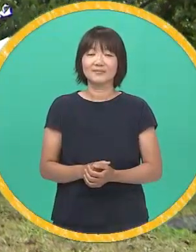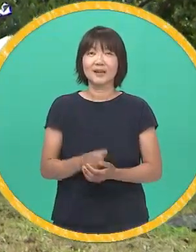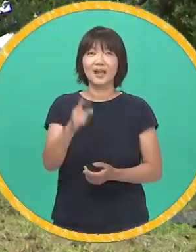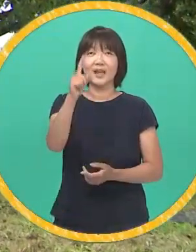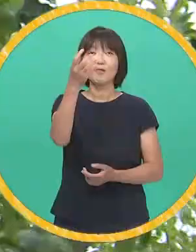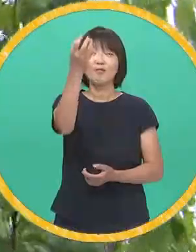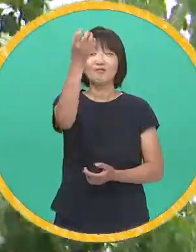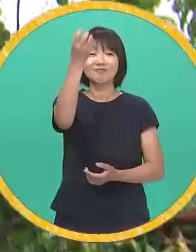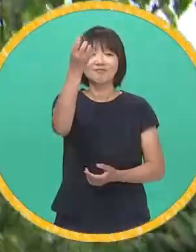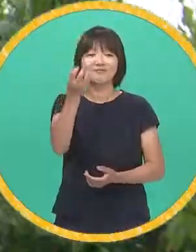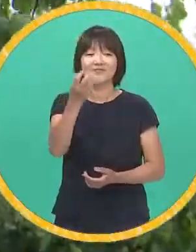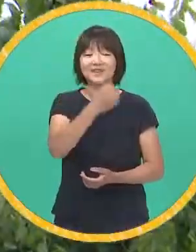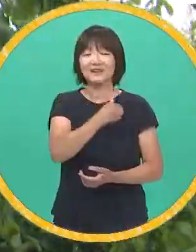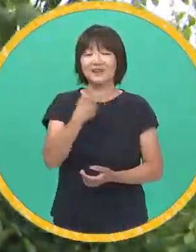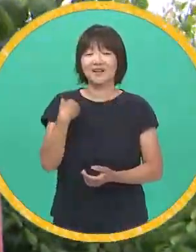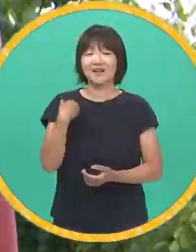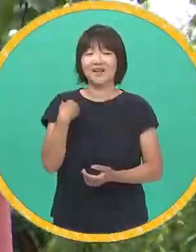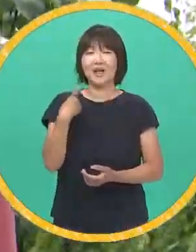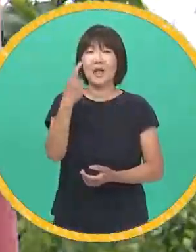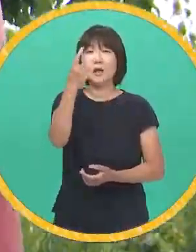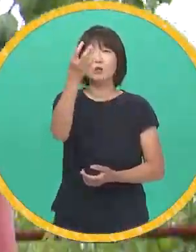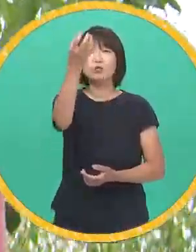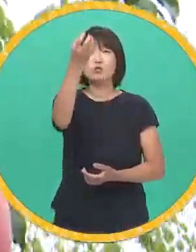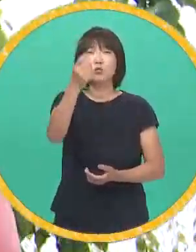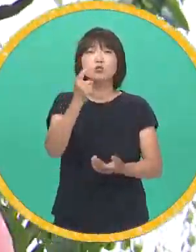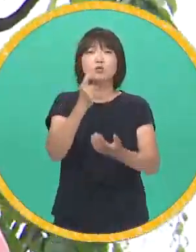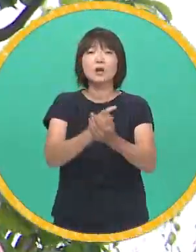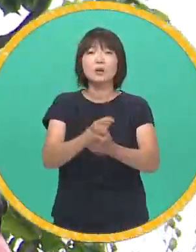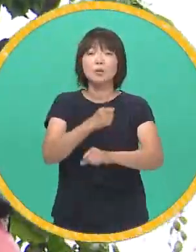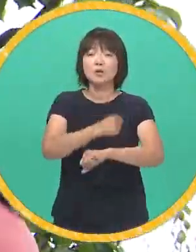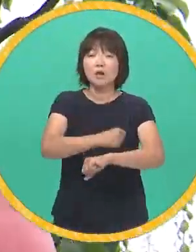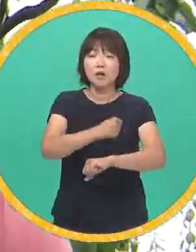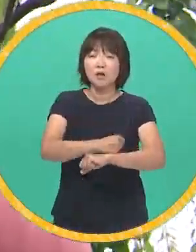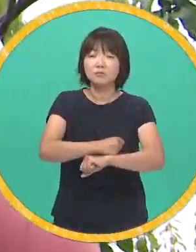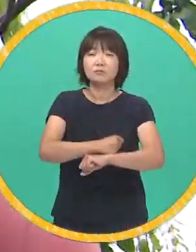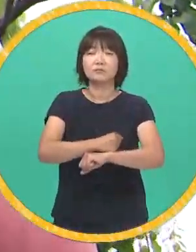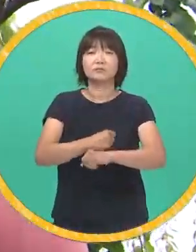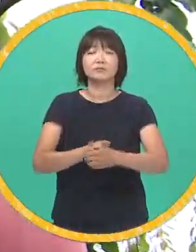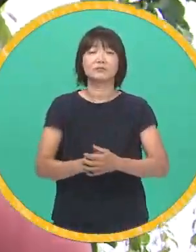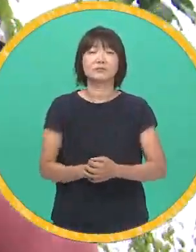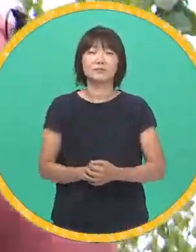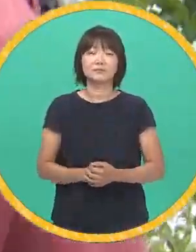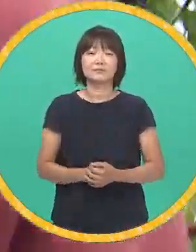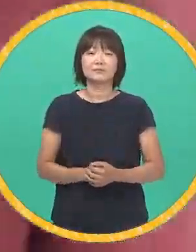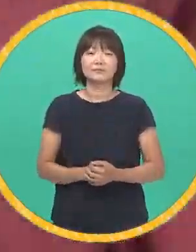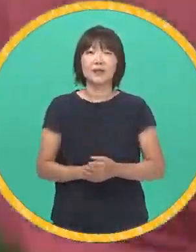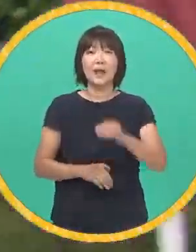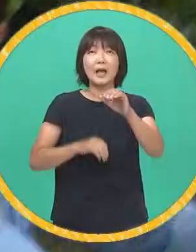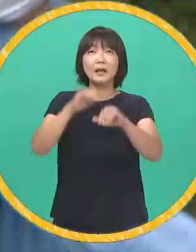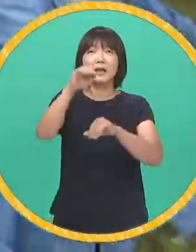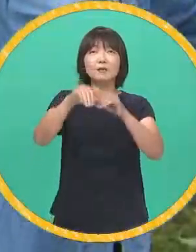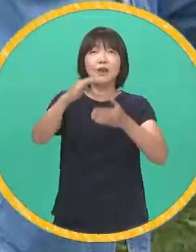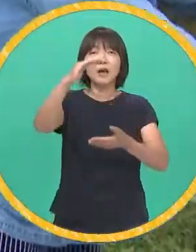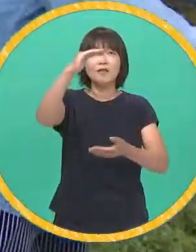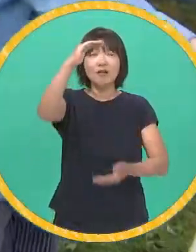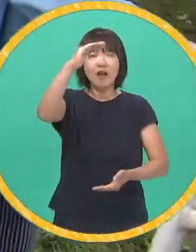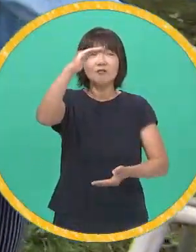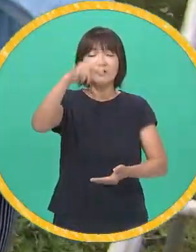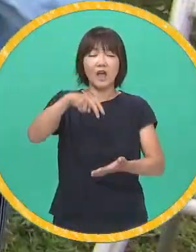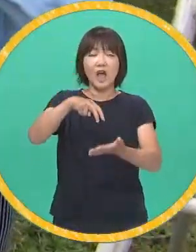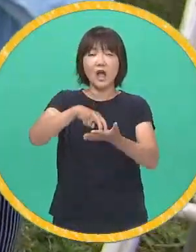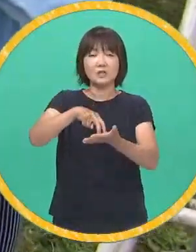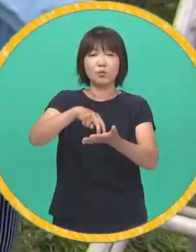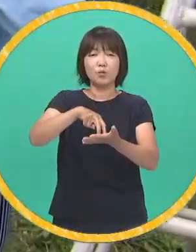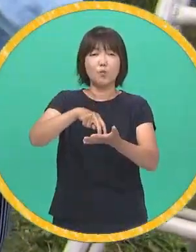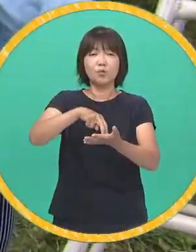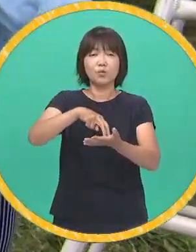ことれました一つ取るのに太平洋でも何そうなんですよねねえキャパつ価格て結構足元も